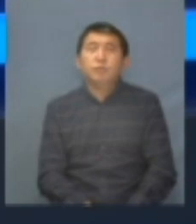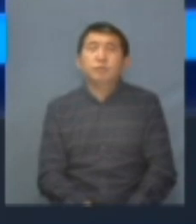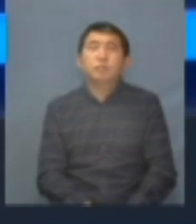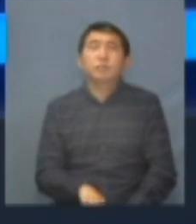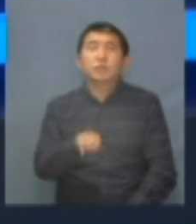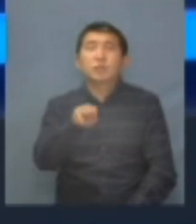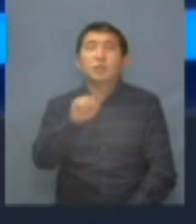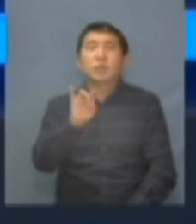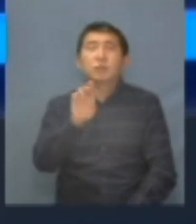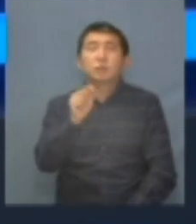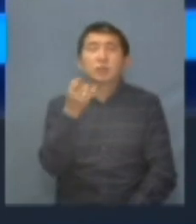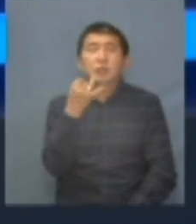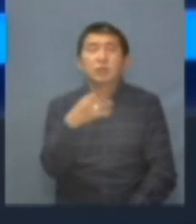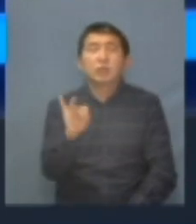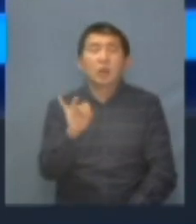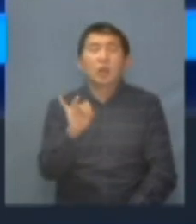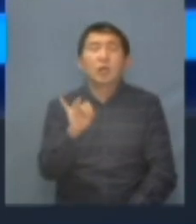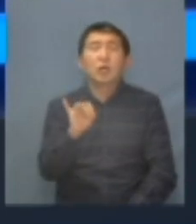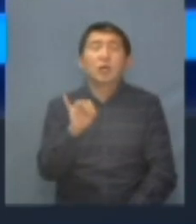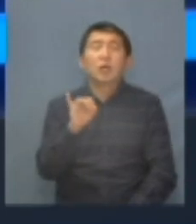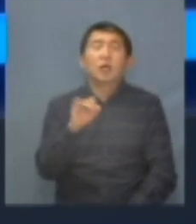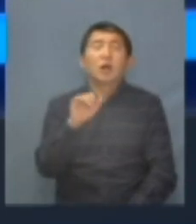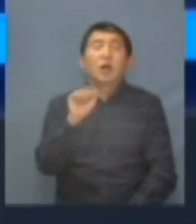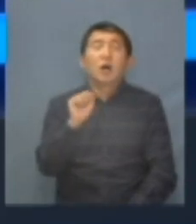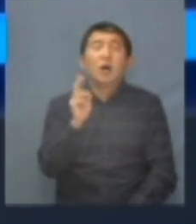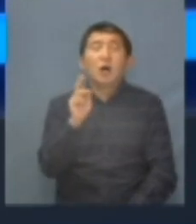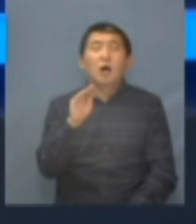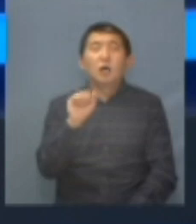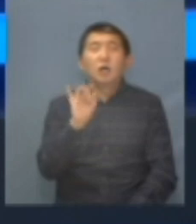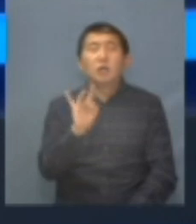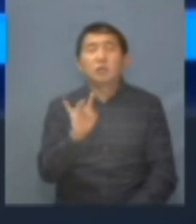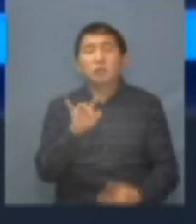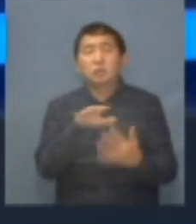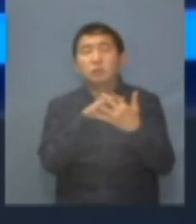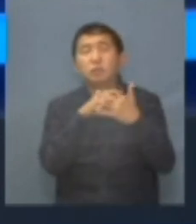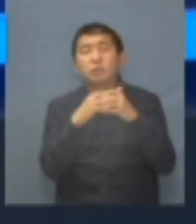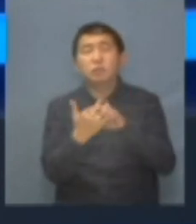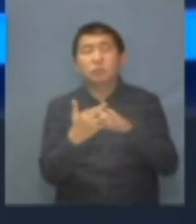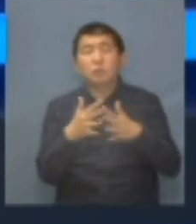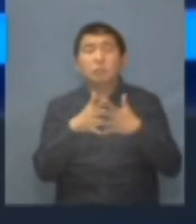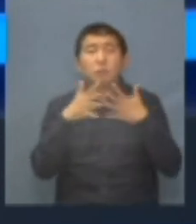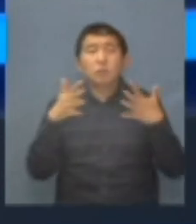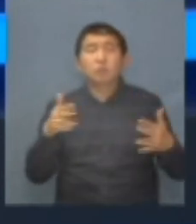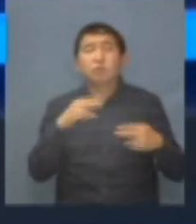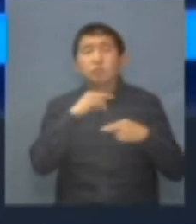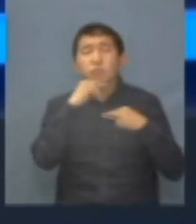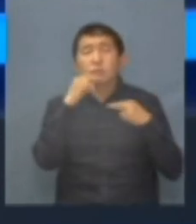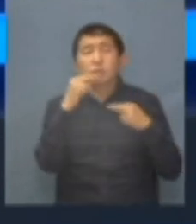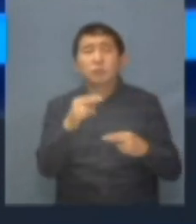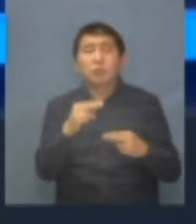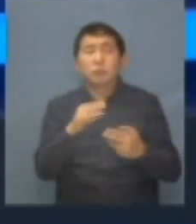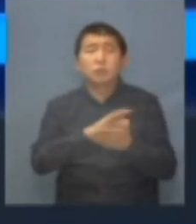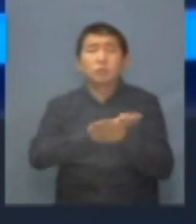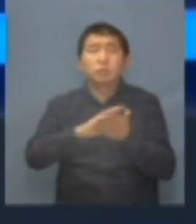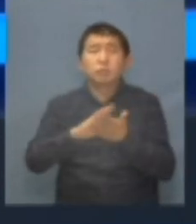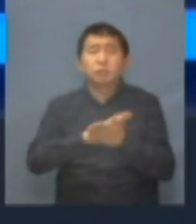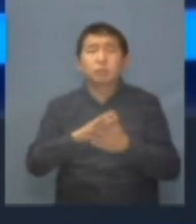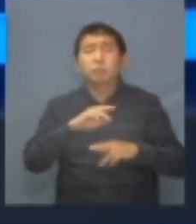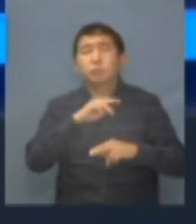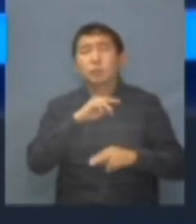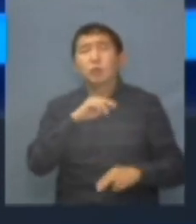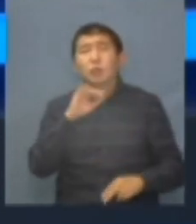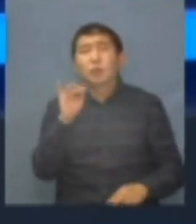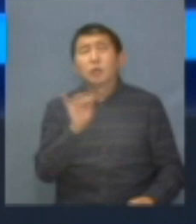Тарбағатай ауданының орталығы Ақжар ауылын абаттандыруға ерекше көңіл бөлінуде. Ауылға кіреберістен бастап, оның тазалығына мән берумен